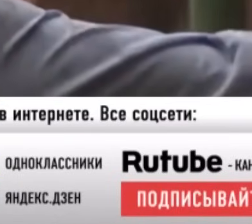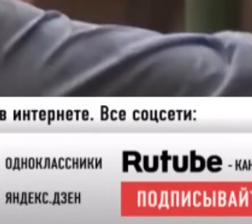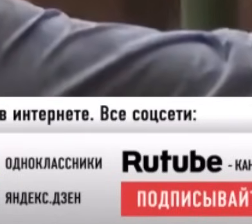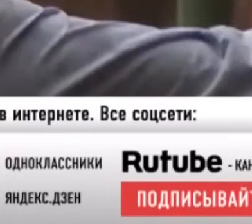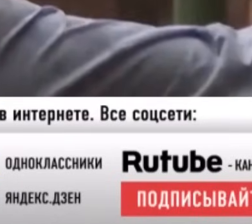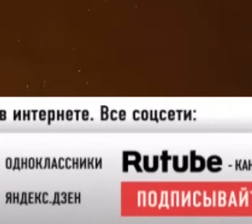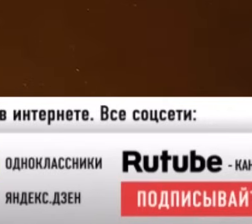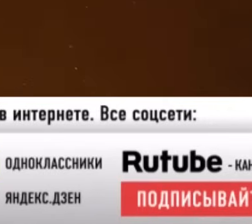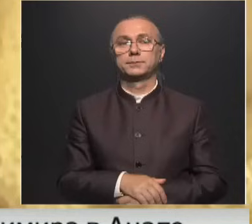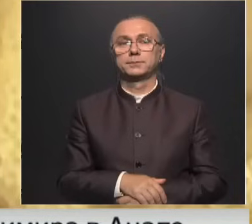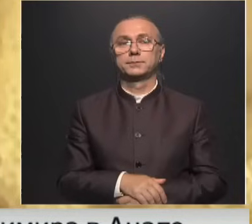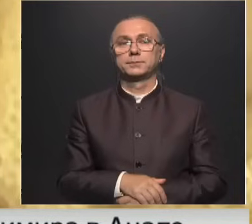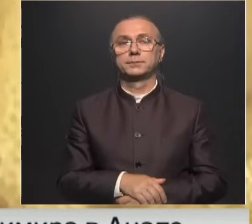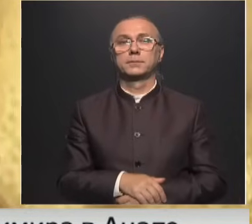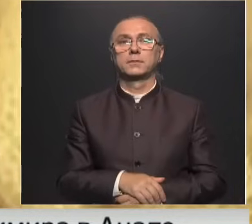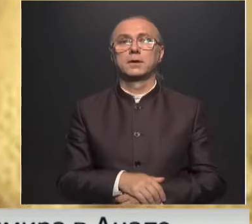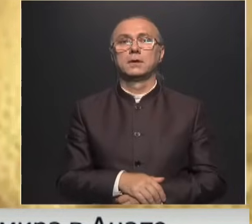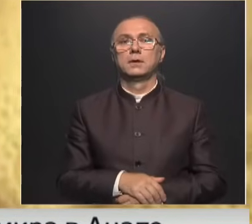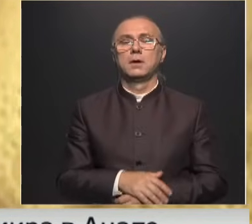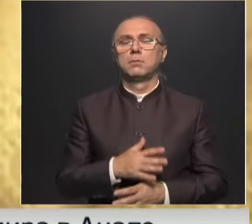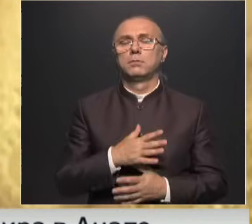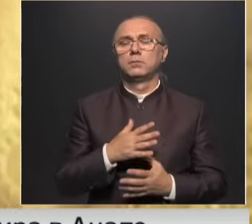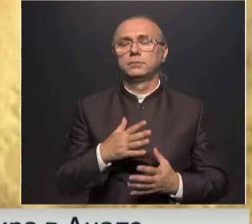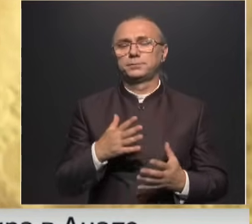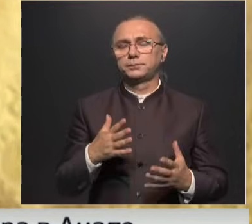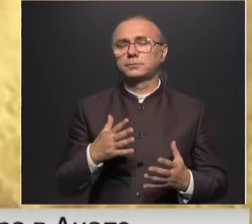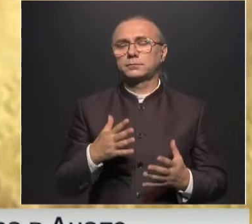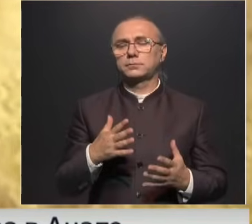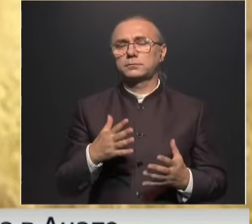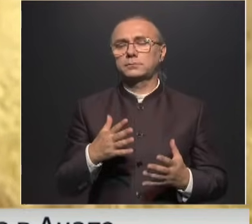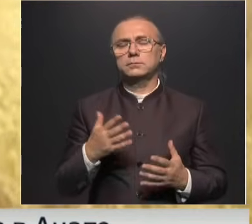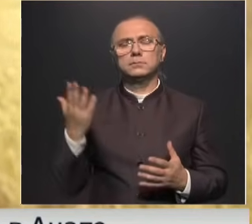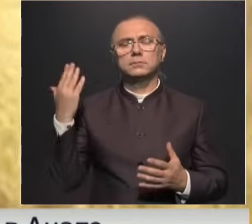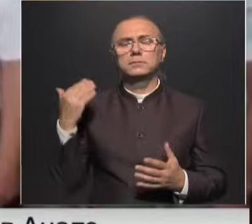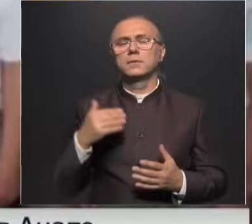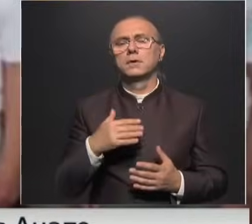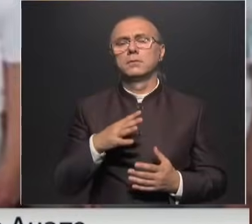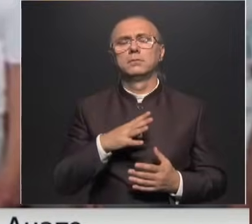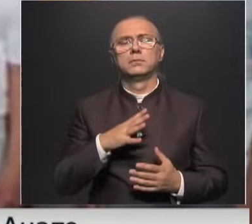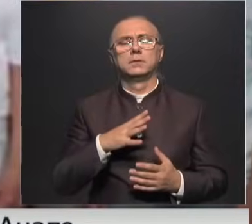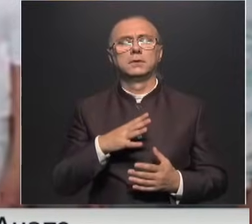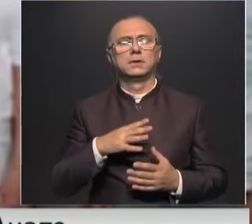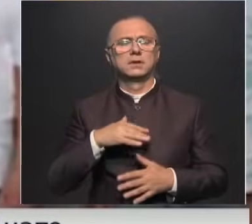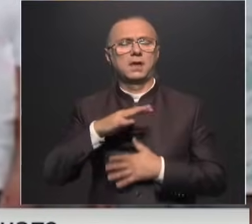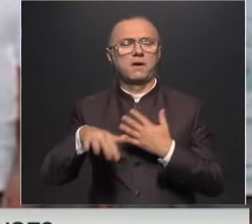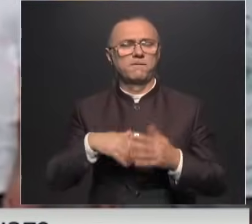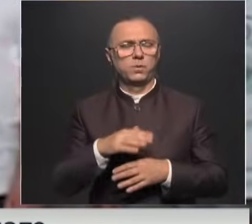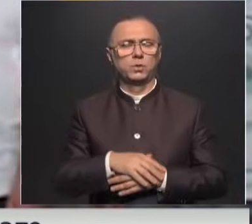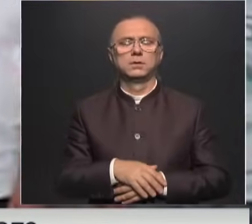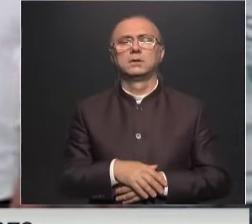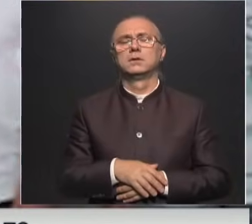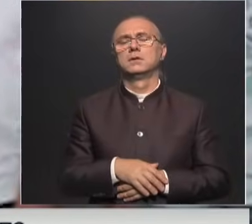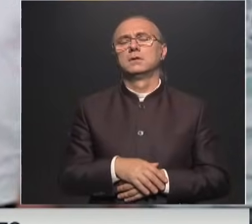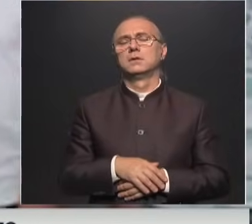сильная буря. Когда большинство русских беженцев покинули остров Тубабау, а храмы разрушило тайфуном. В